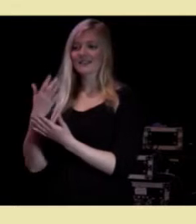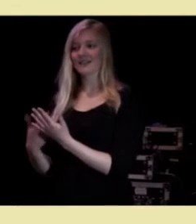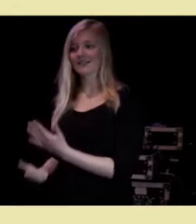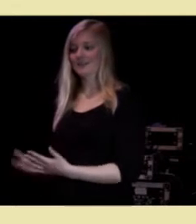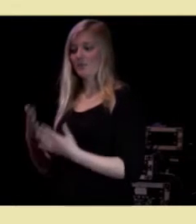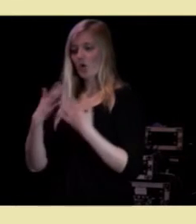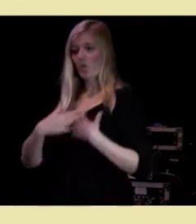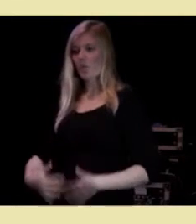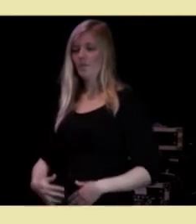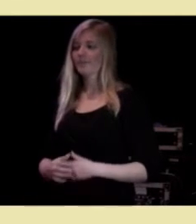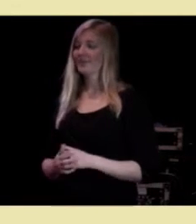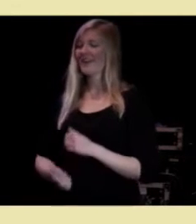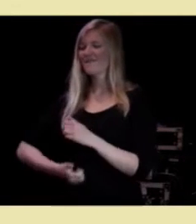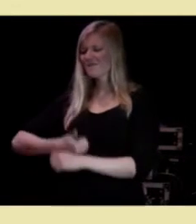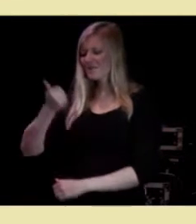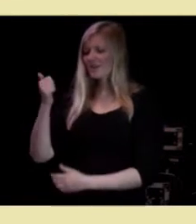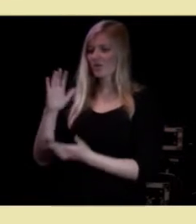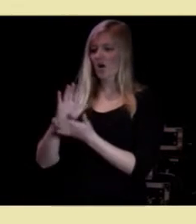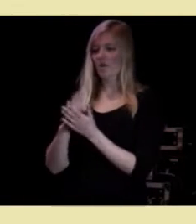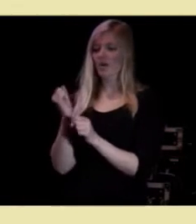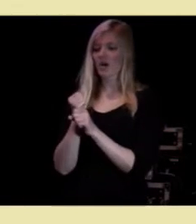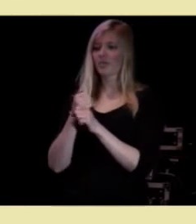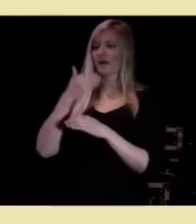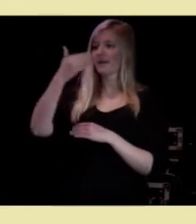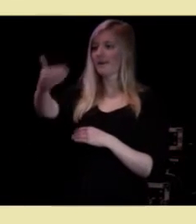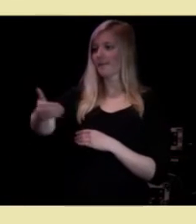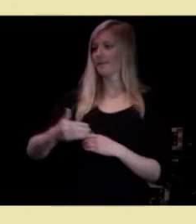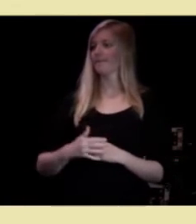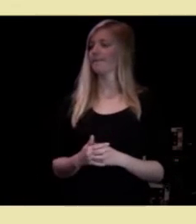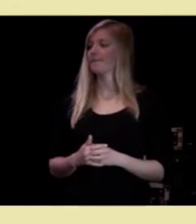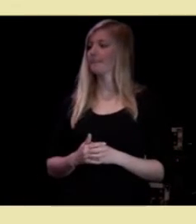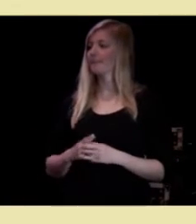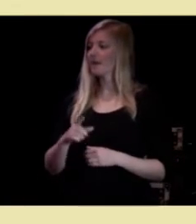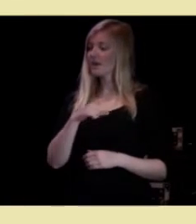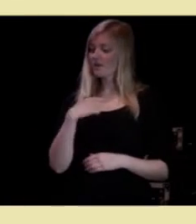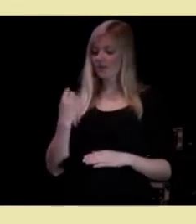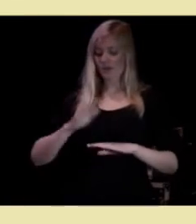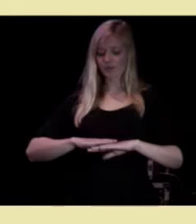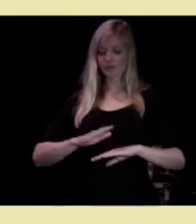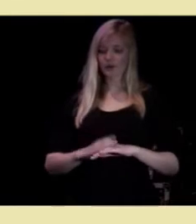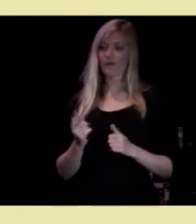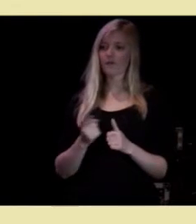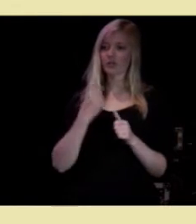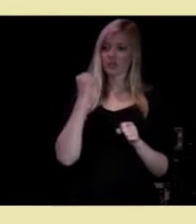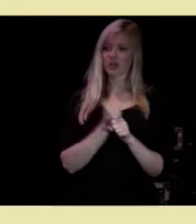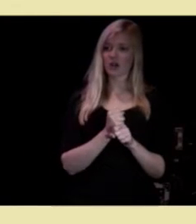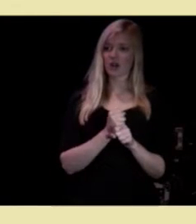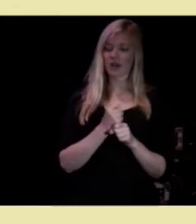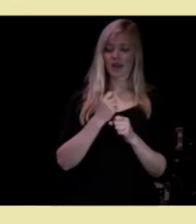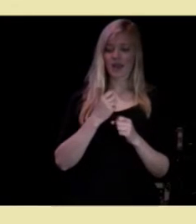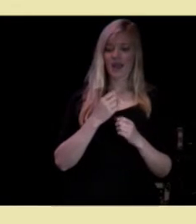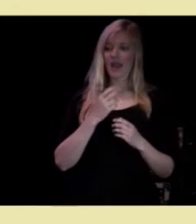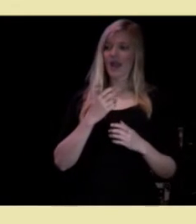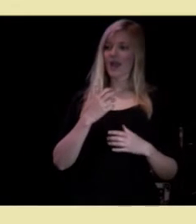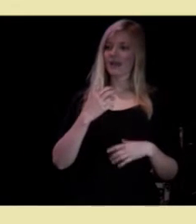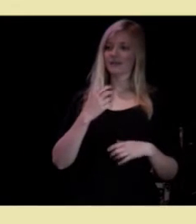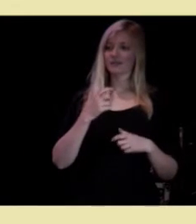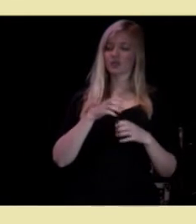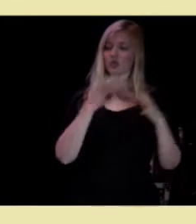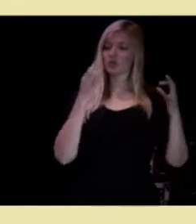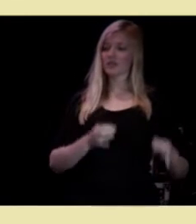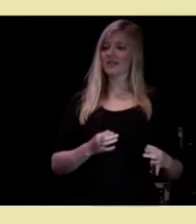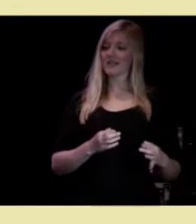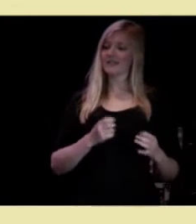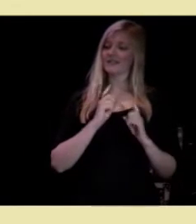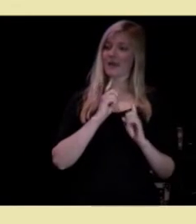Det veldig viktig å ta med I arbeidet videre. Vi har lagt frem I dag for første gang en melding til Stortinget om primærhelsetjenesten. Det